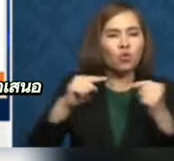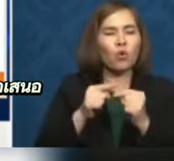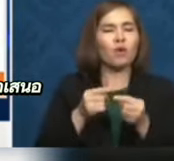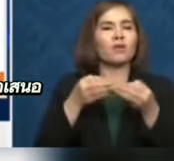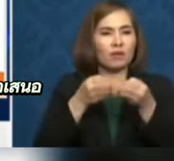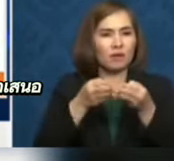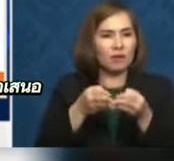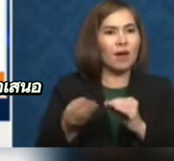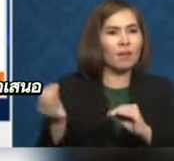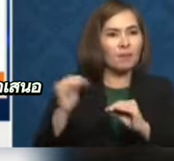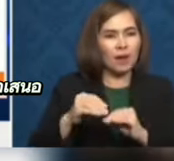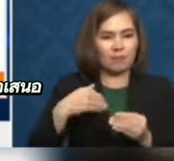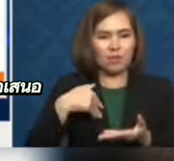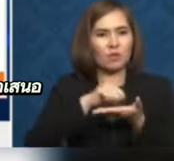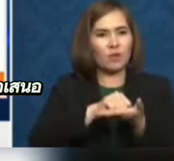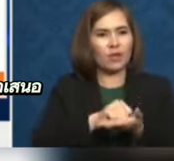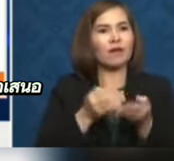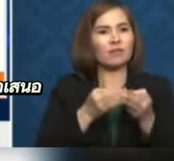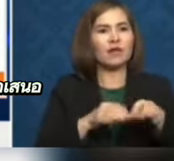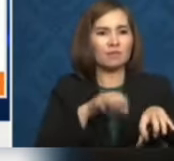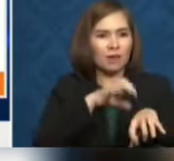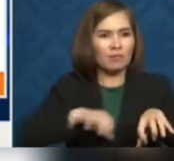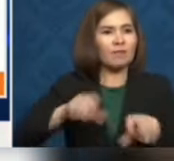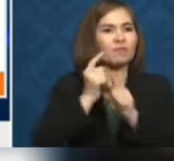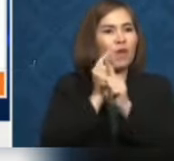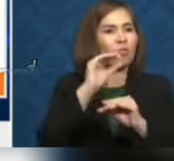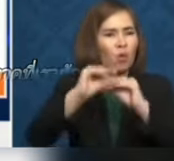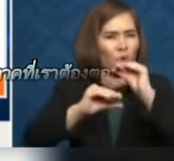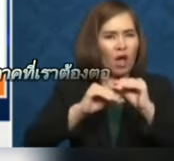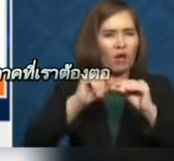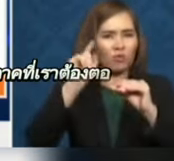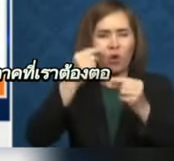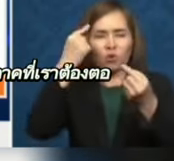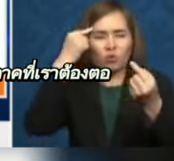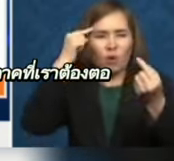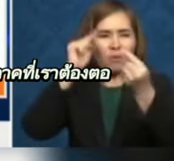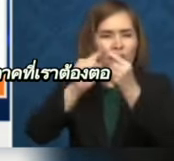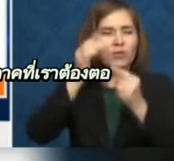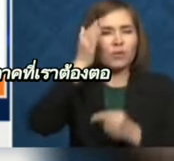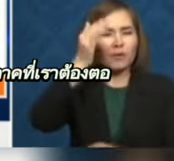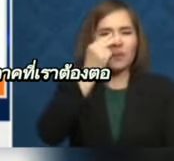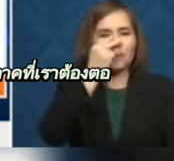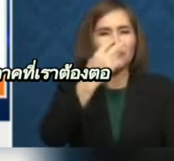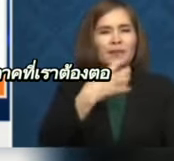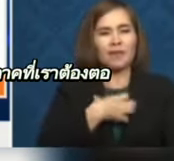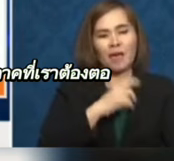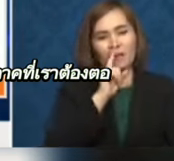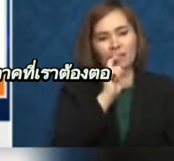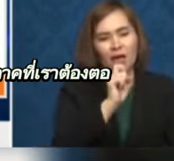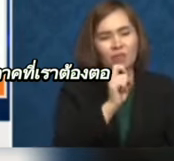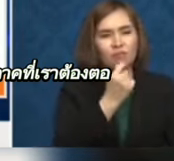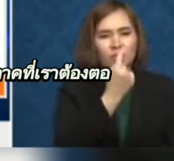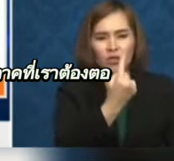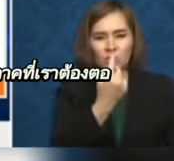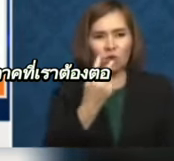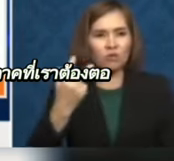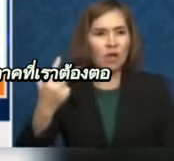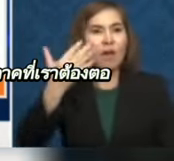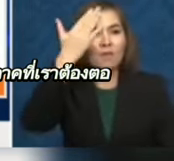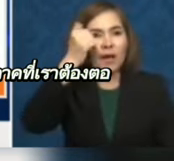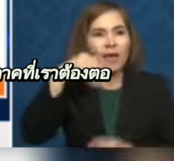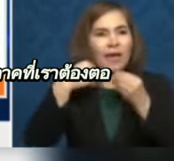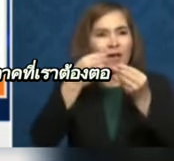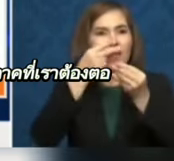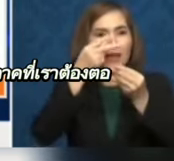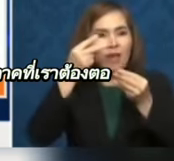ฟีดเดอร์ที่มีท่าเรืออย่างที่โครงการนี้นำเสนอผมคิดว่าอันนี้เป็น 3คำถามที่ไล่จากภาพใหญ่มาที่ภาพย่อยจาก